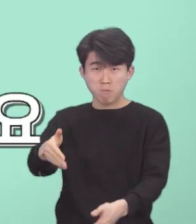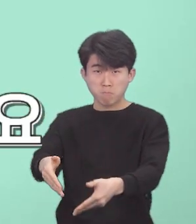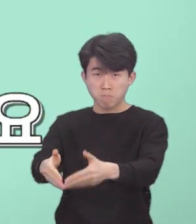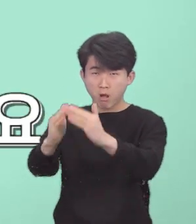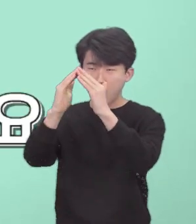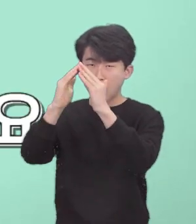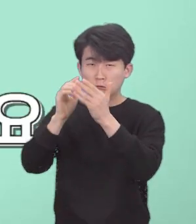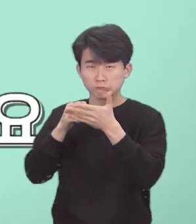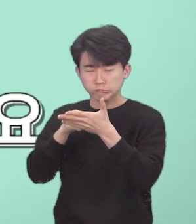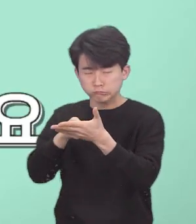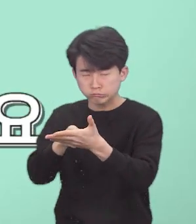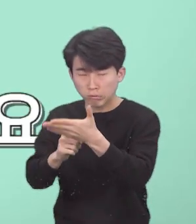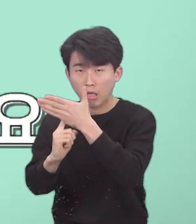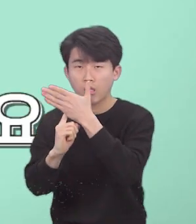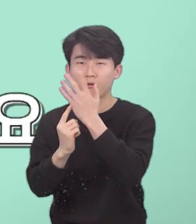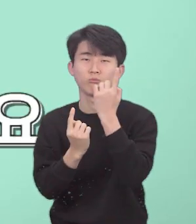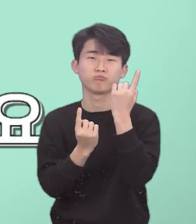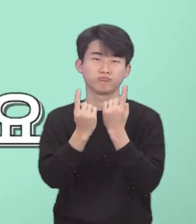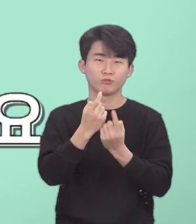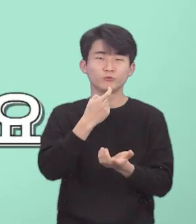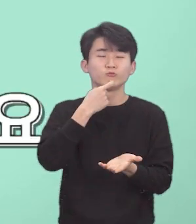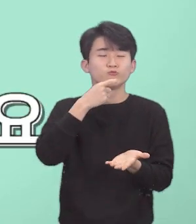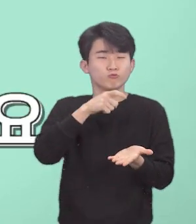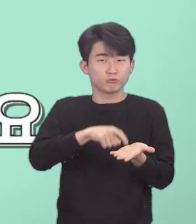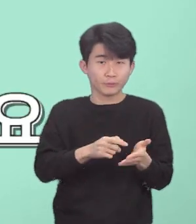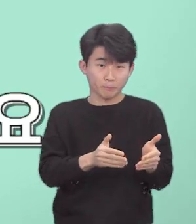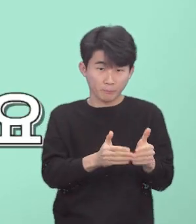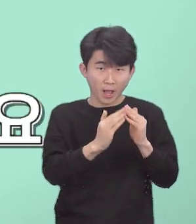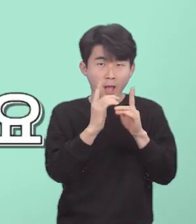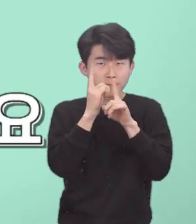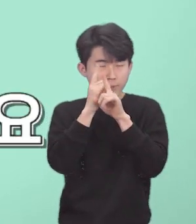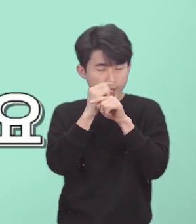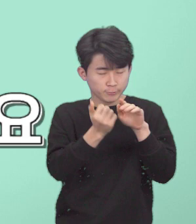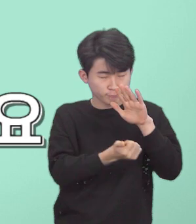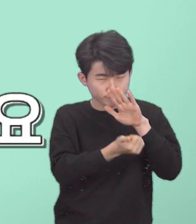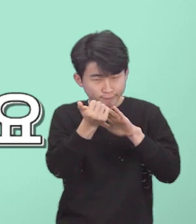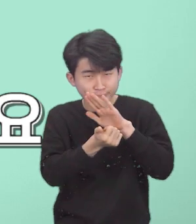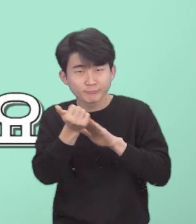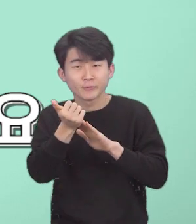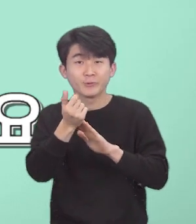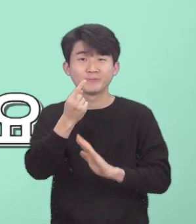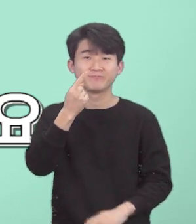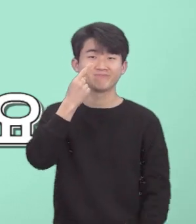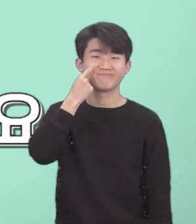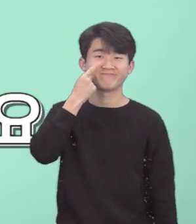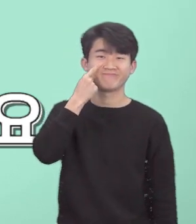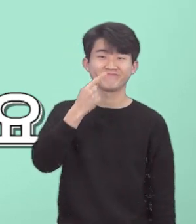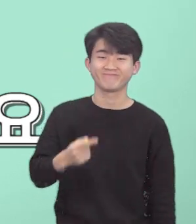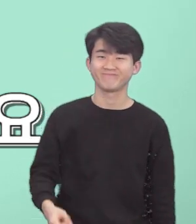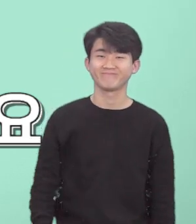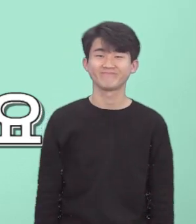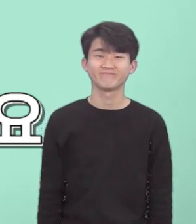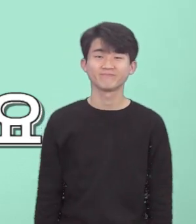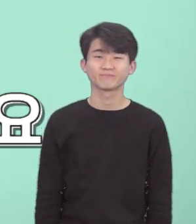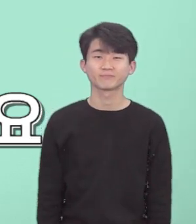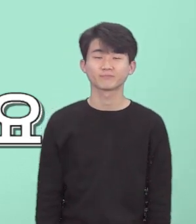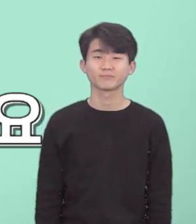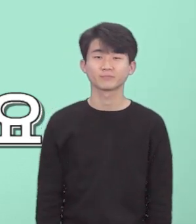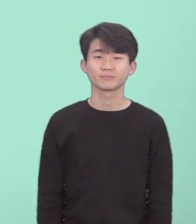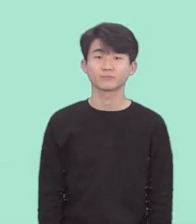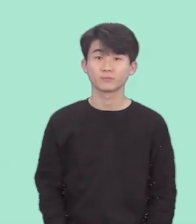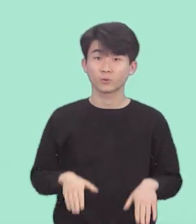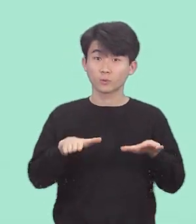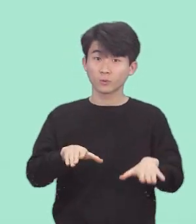원대한 계획보다는 하루하루 실천할 수 있는 작은 계획들을 세우고 실천해가는 기쁨을 누려보는 건